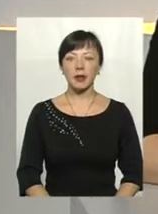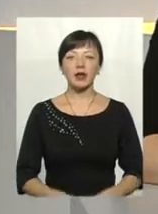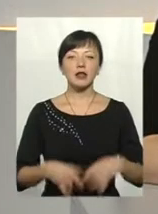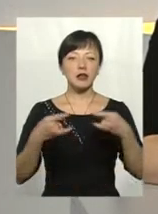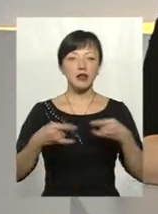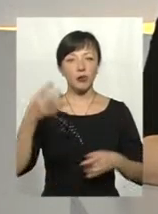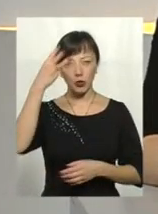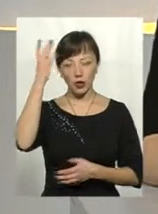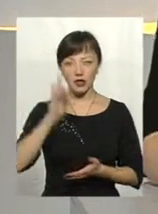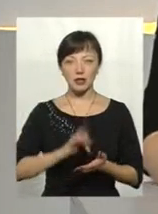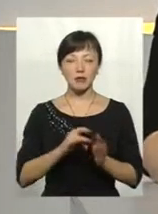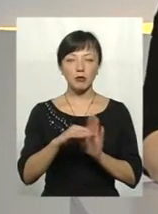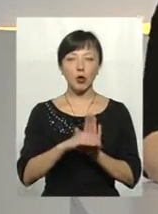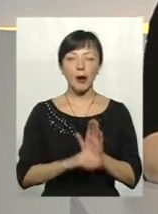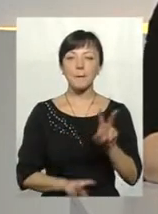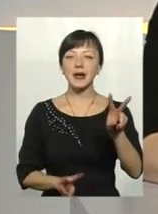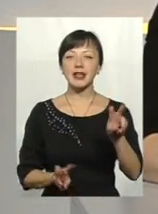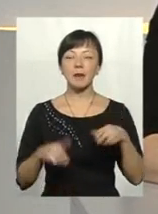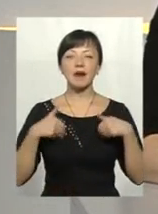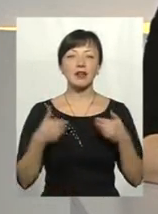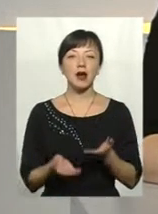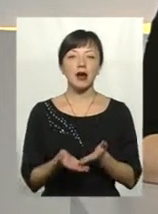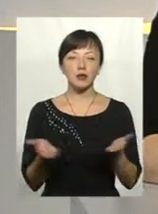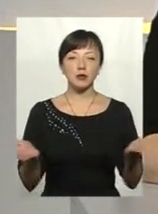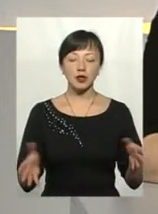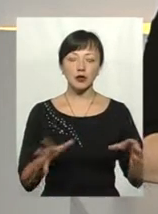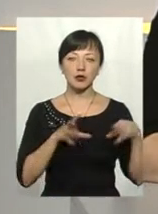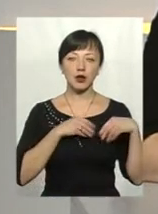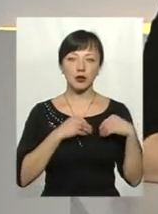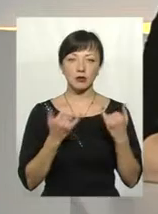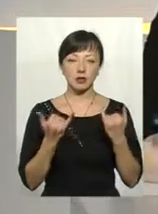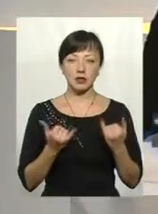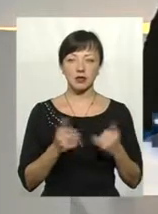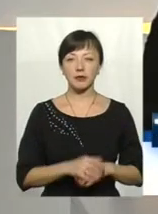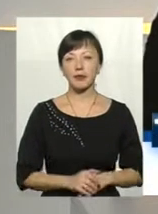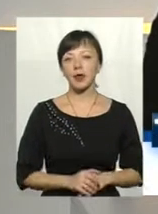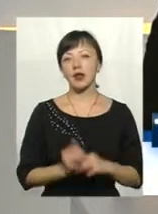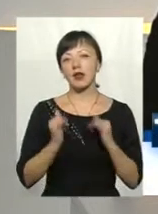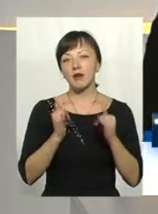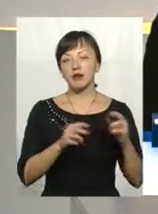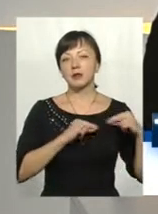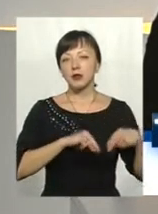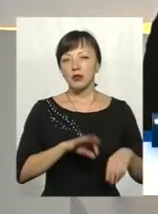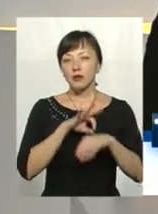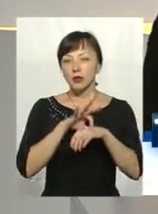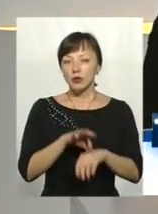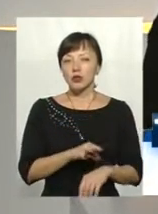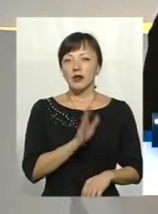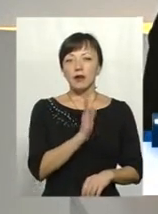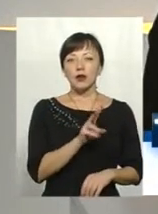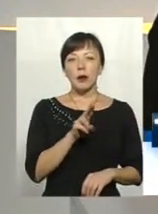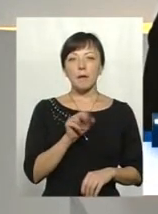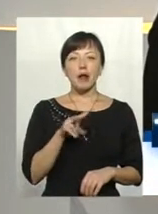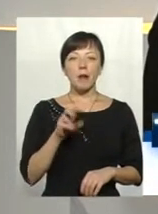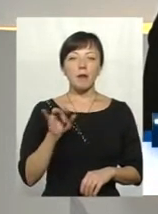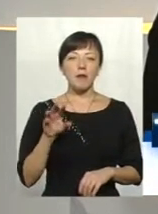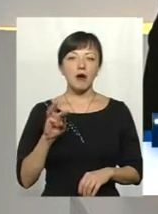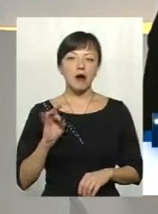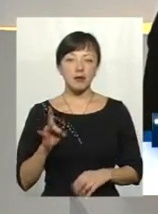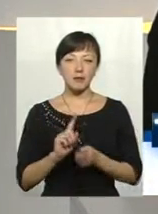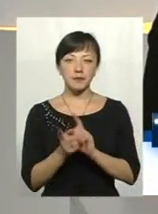На телеканалі «Поділля Центр» програма «Тема». Вітаємо усіх, хто приєднався до нас о цій порі. У студії для вас працюють Вікторія Паламар та Ольга Рибак.